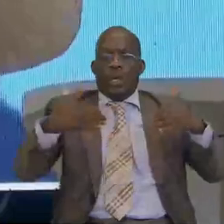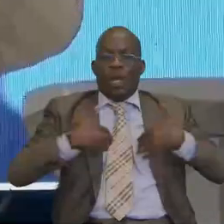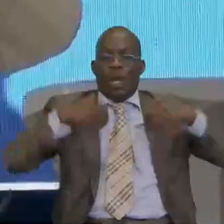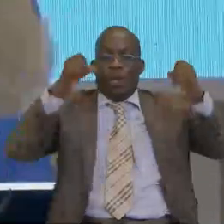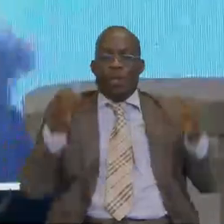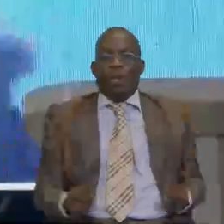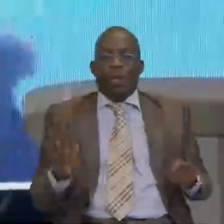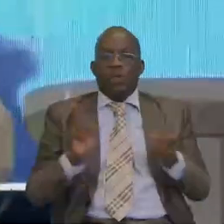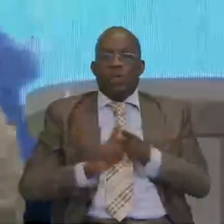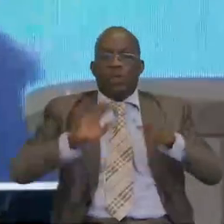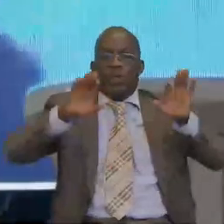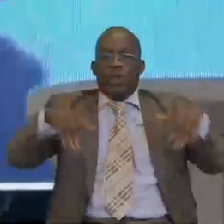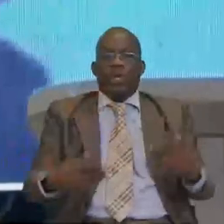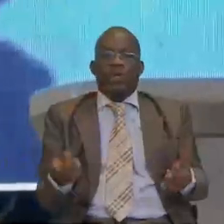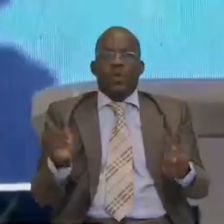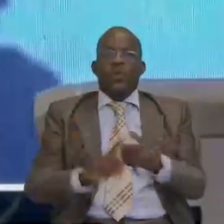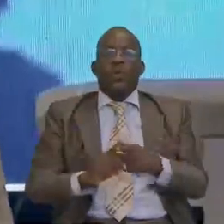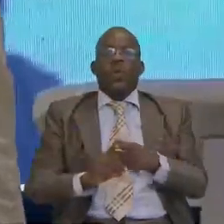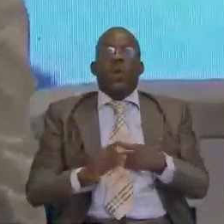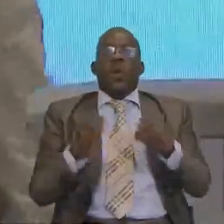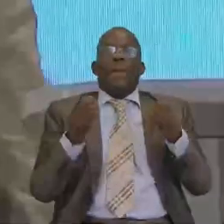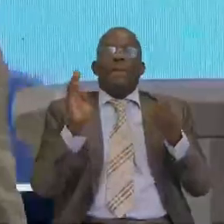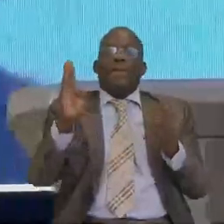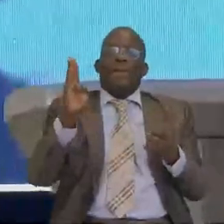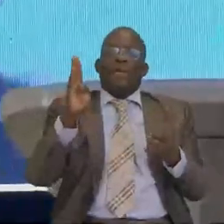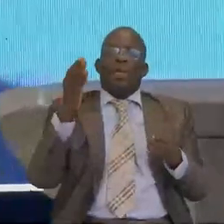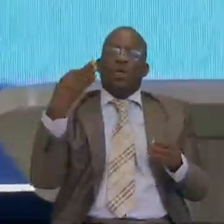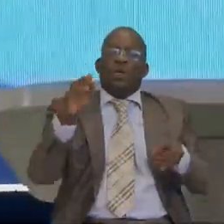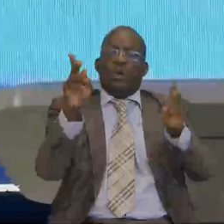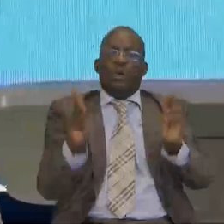qui a la puissance à donner à des milliards de personnes,